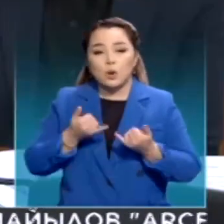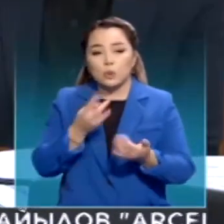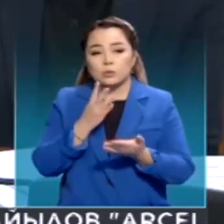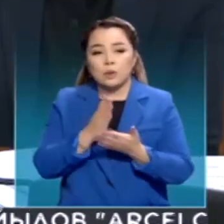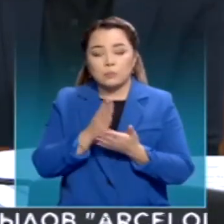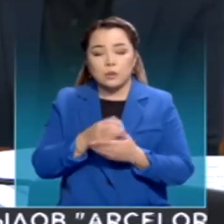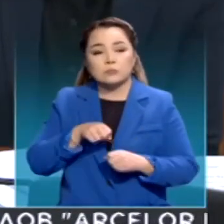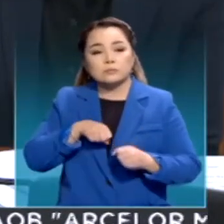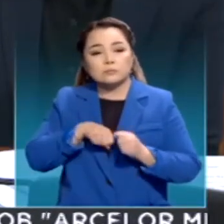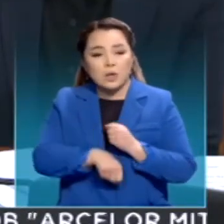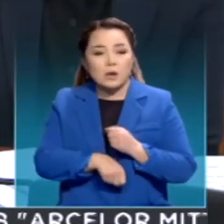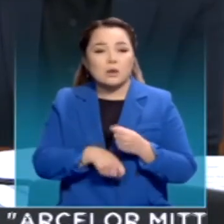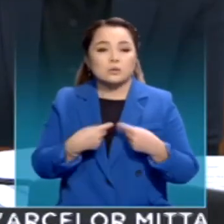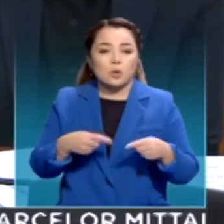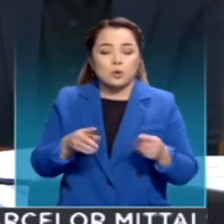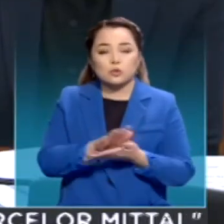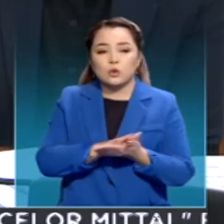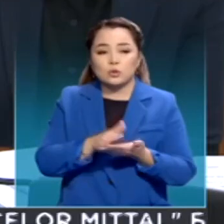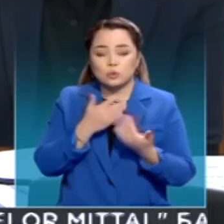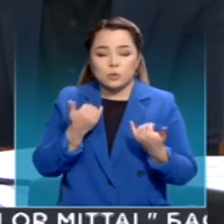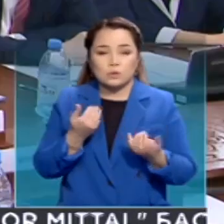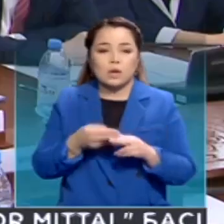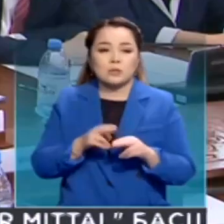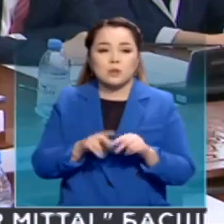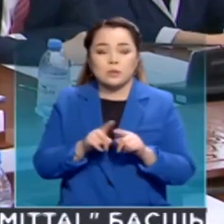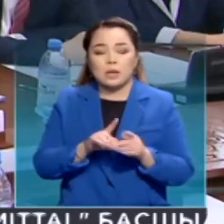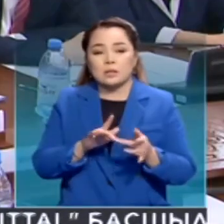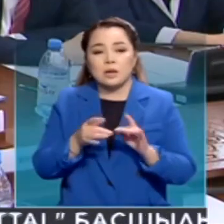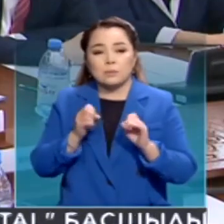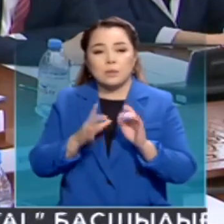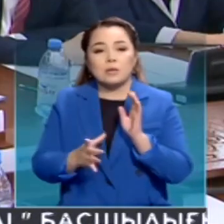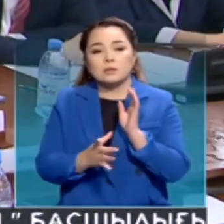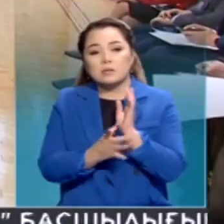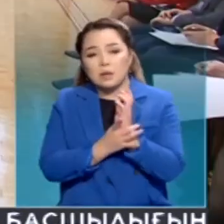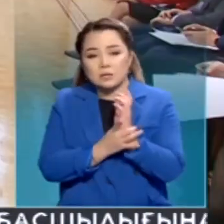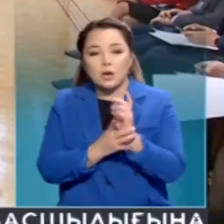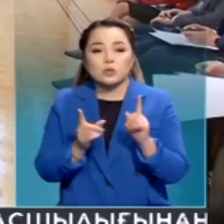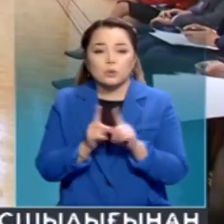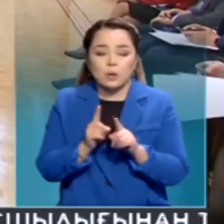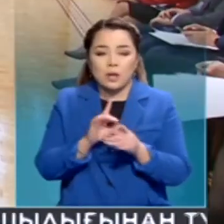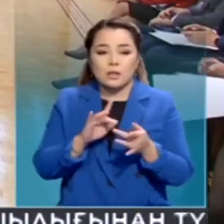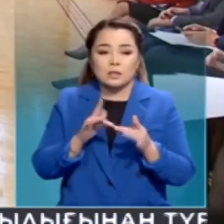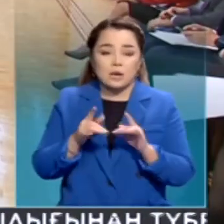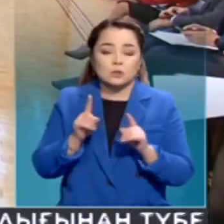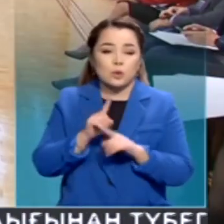Мәселен, зорлық-зомбылыққа қатысы жоқ қылмыс жасағандар үшін электронды білезік тағу мәселесі көтерілді.